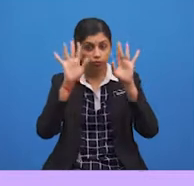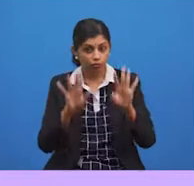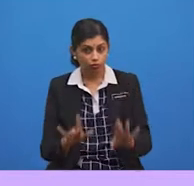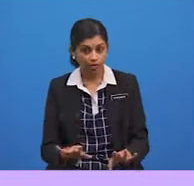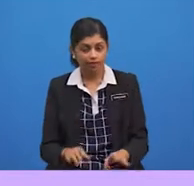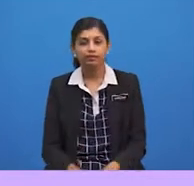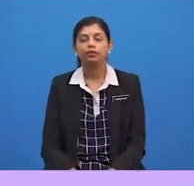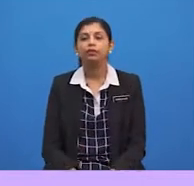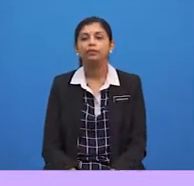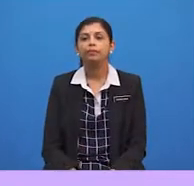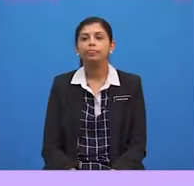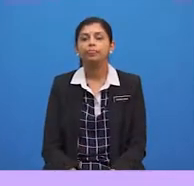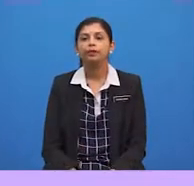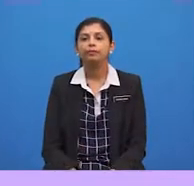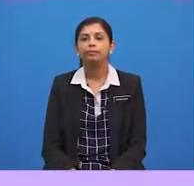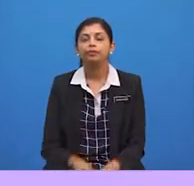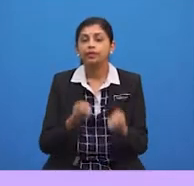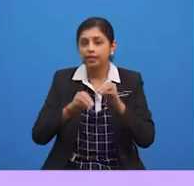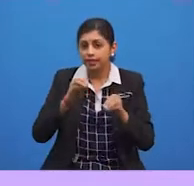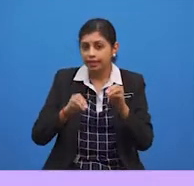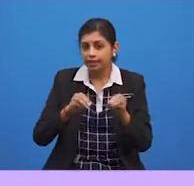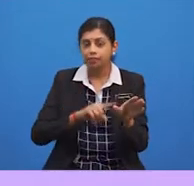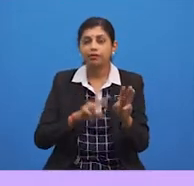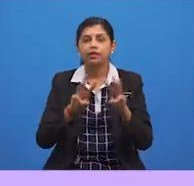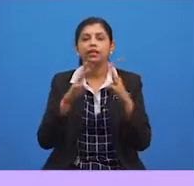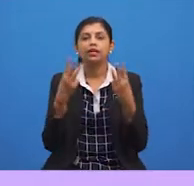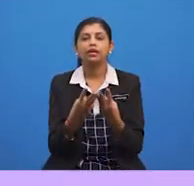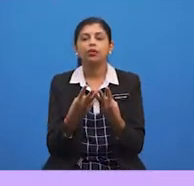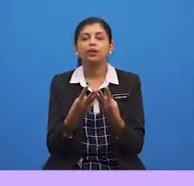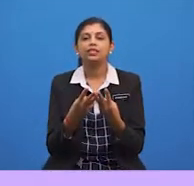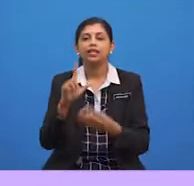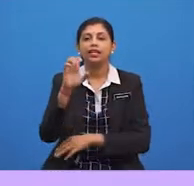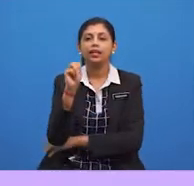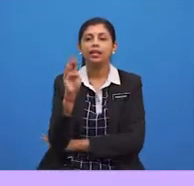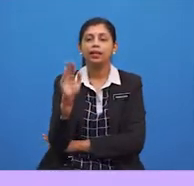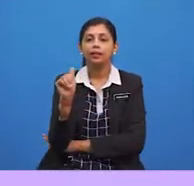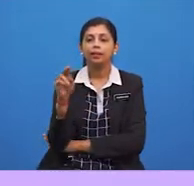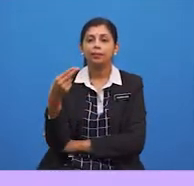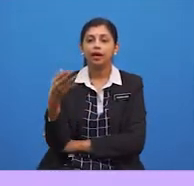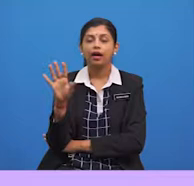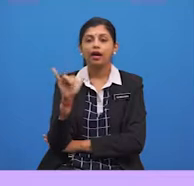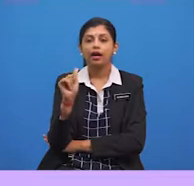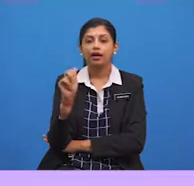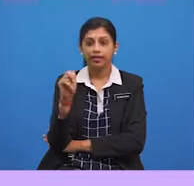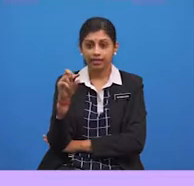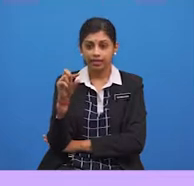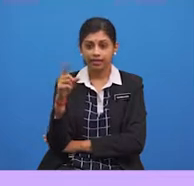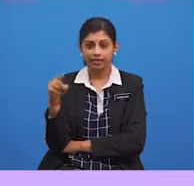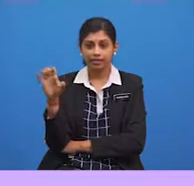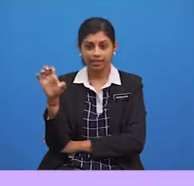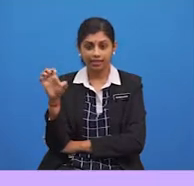Tanaman padi ini ditanam di kawasan Lembah Yangtze. Tanaman gandum dan teh